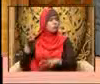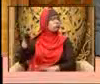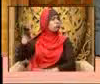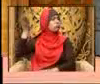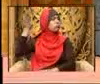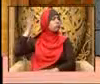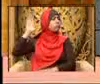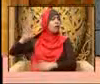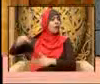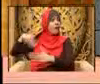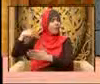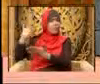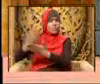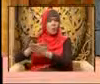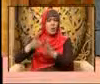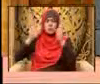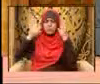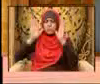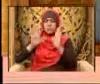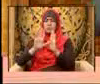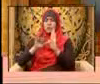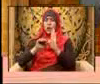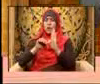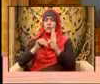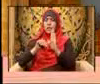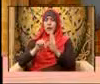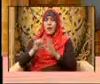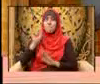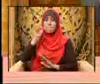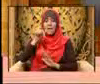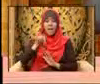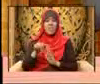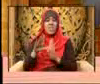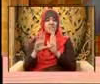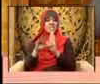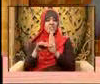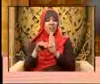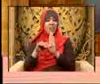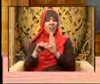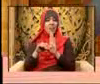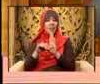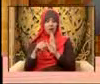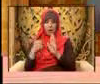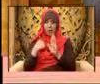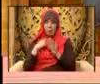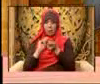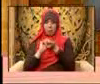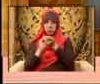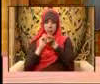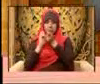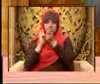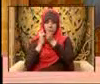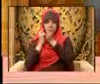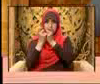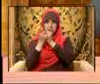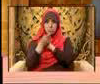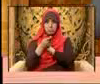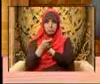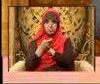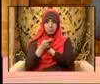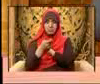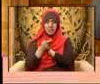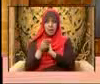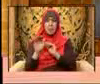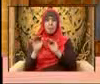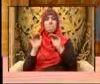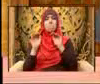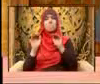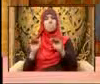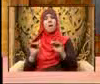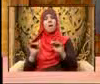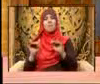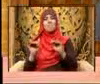منذ بضع سنين ونحن نصلي ونؤدي الصلاة، ولكن هذه الصلاة لم تؤثر ولم ترقى بهذا